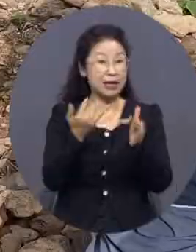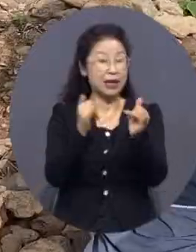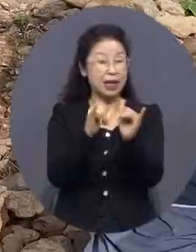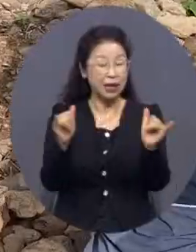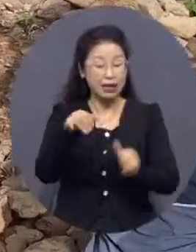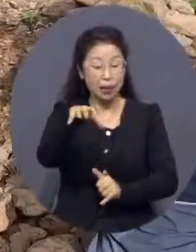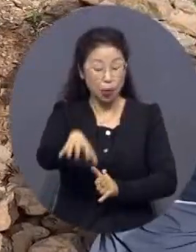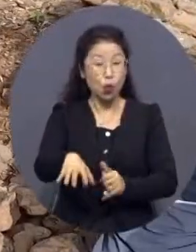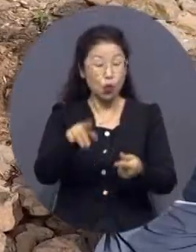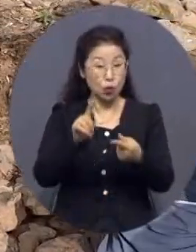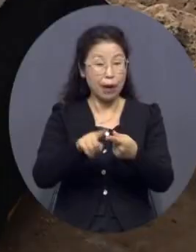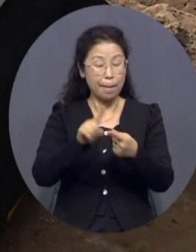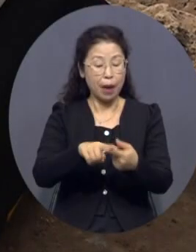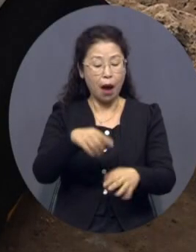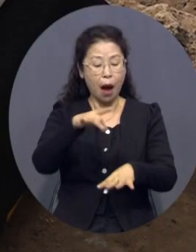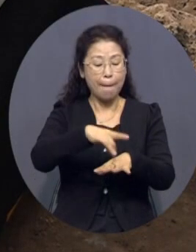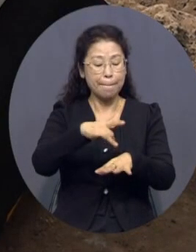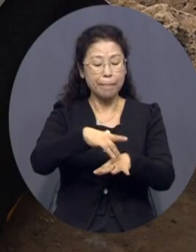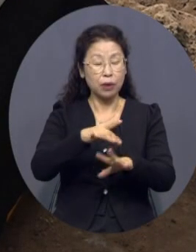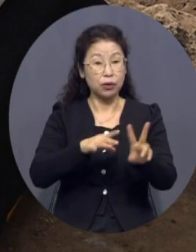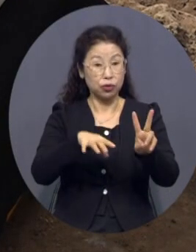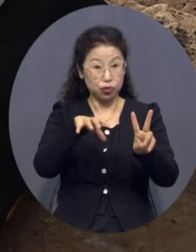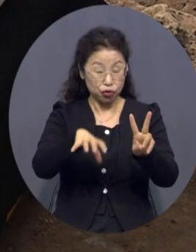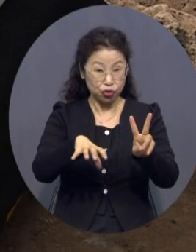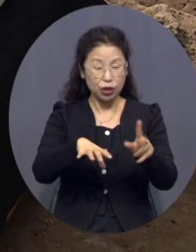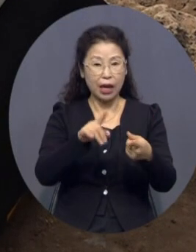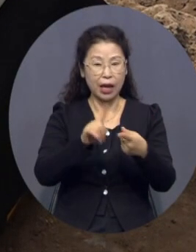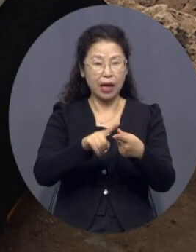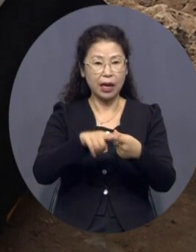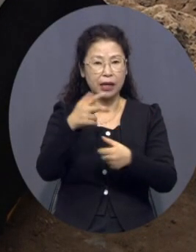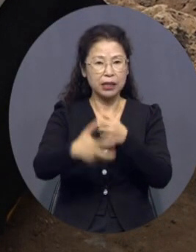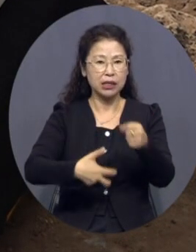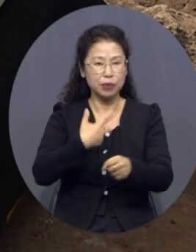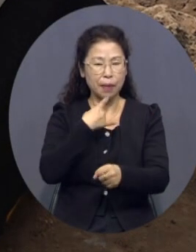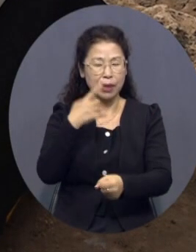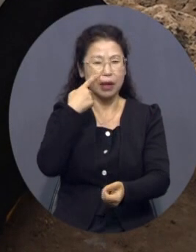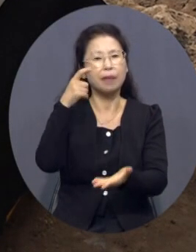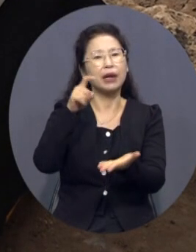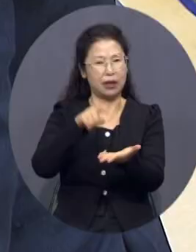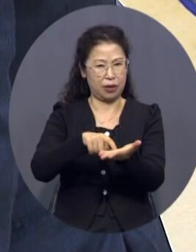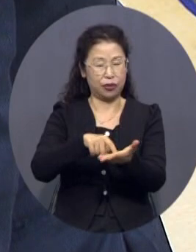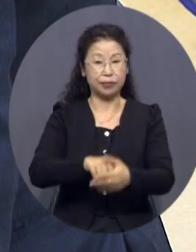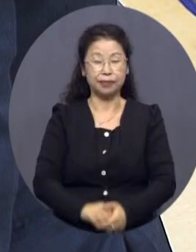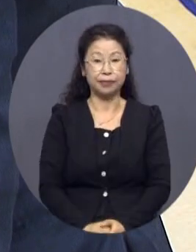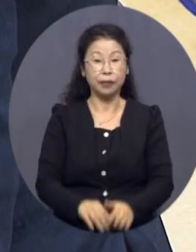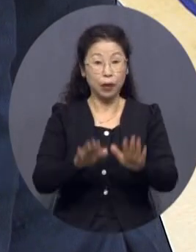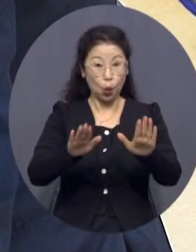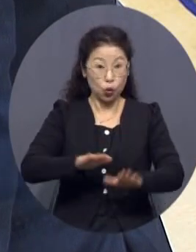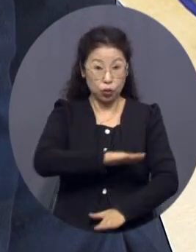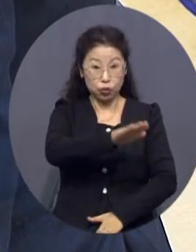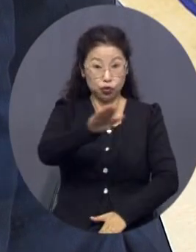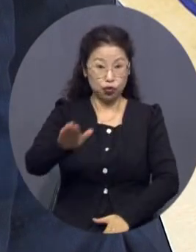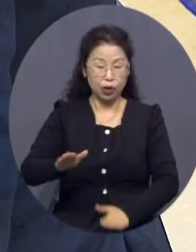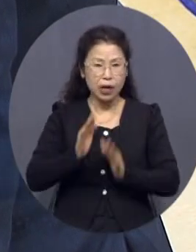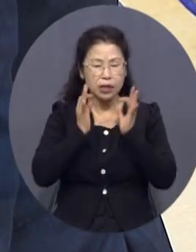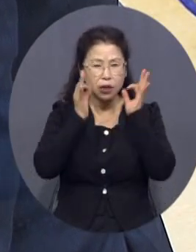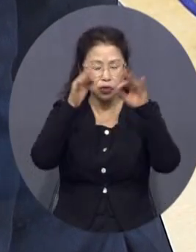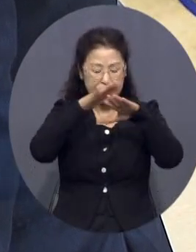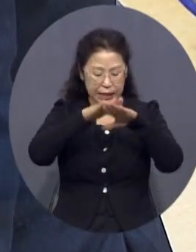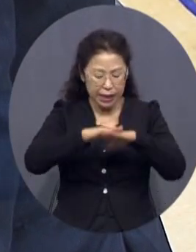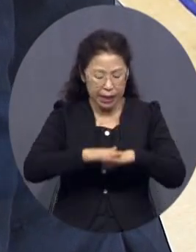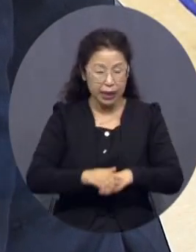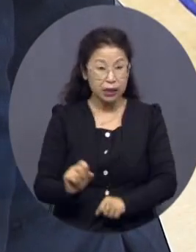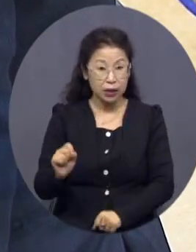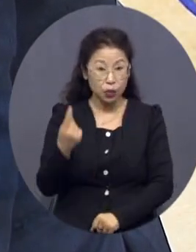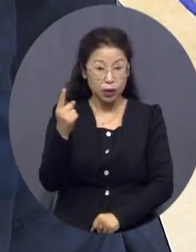것으로 추정되는 유해 두구가 70여 년 만에 밖으로 드러났기 때문입니다. 오늘 우리가 이 정성을 모으는